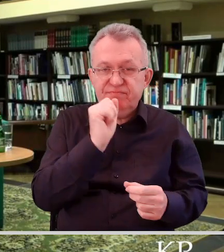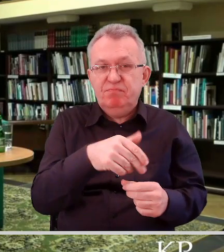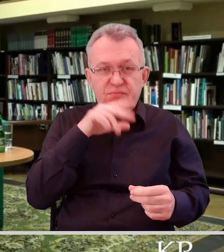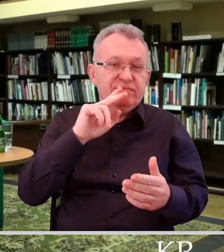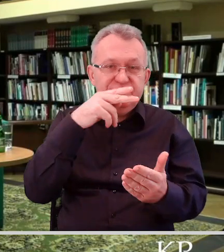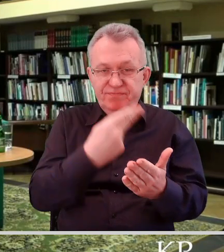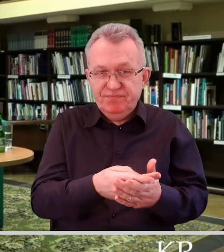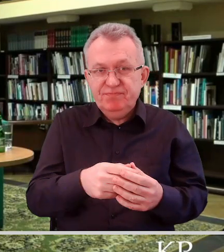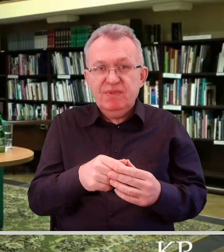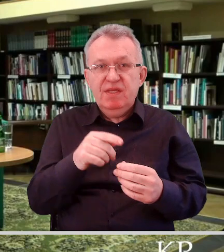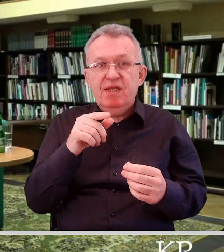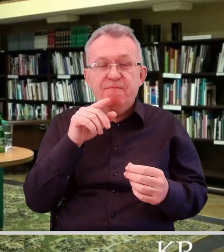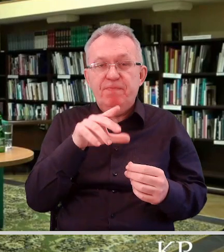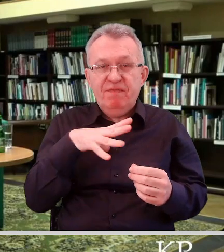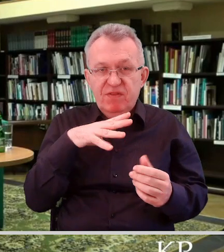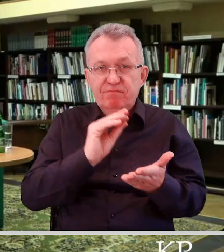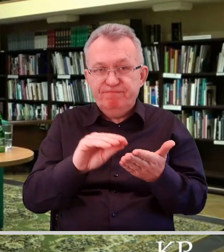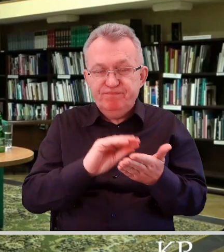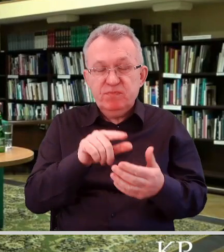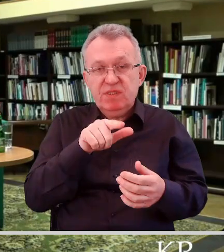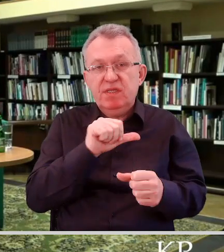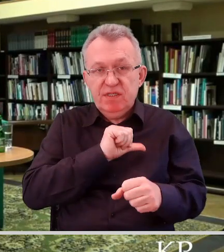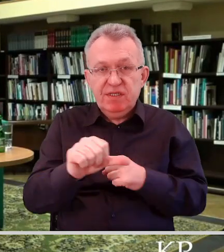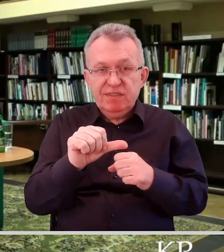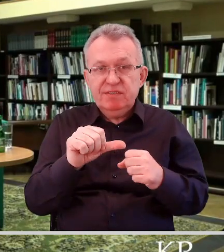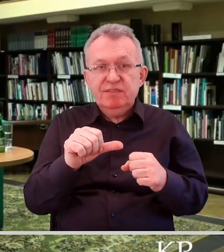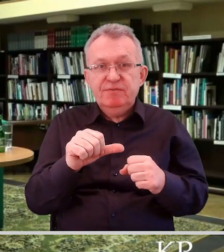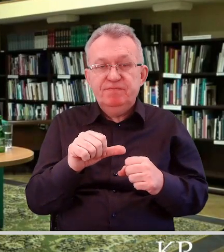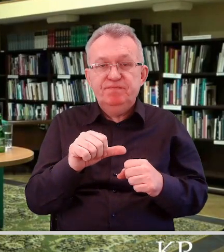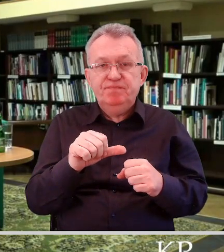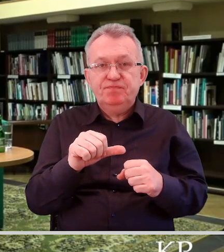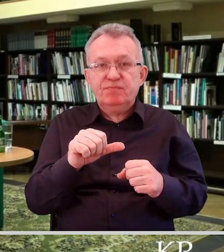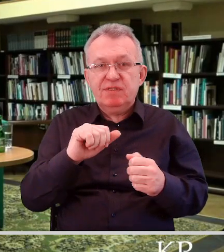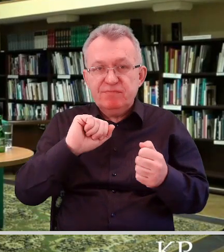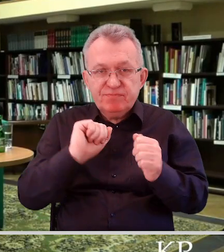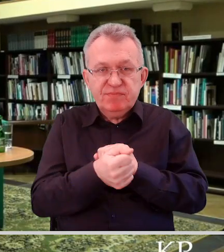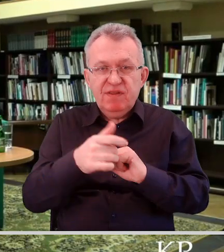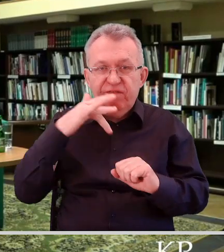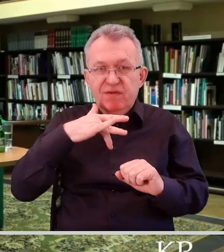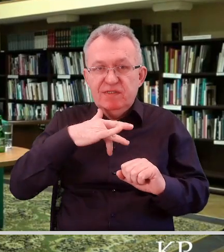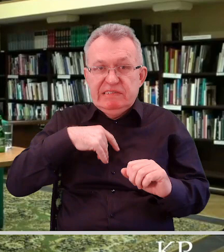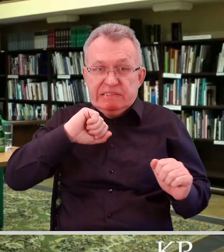tej książce, w tym scenariuszu, to jest właśnie ten proces takiego przekręcenia się w niej,